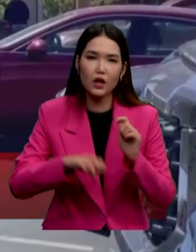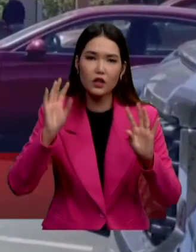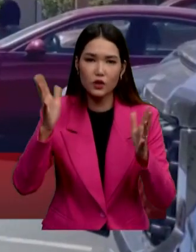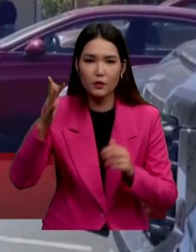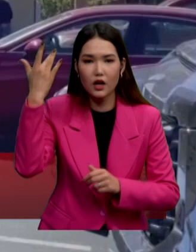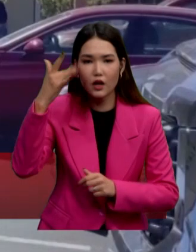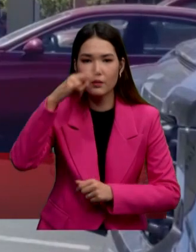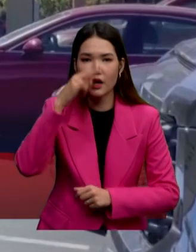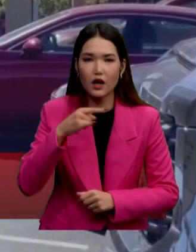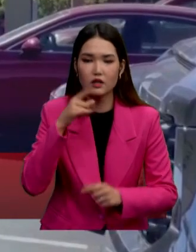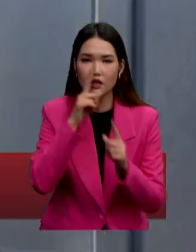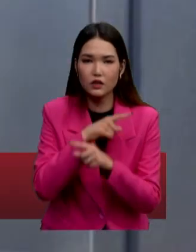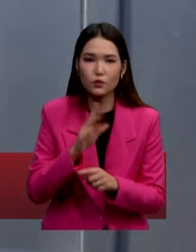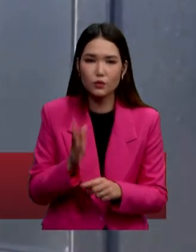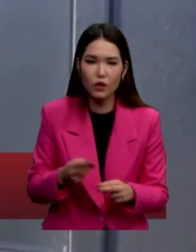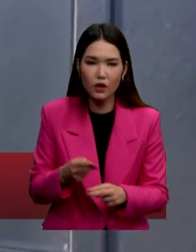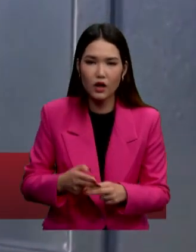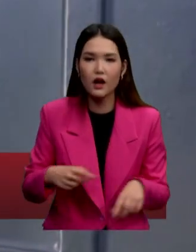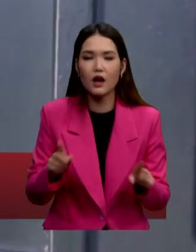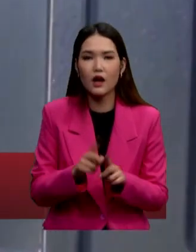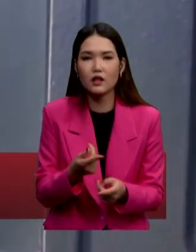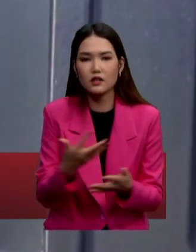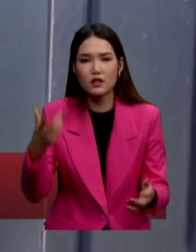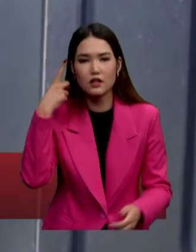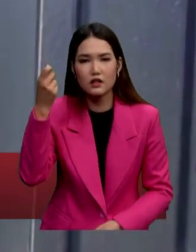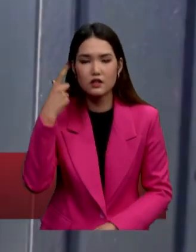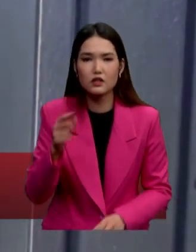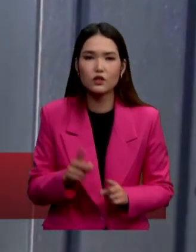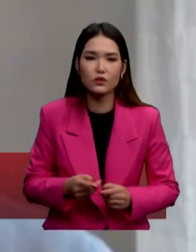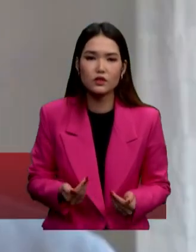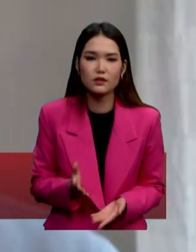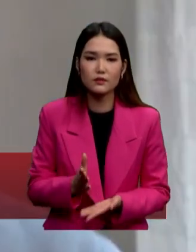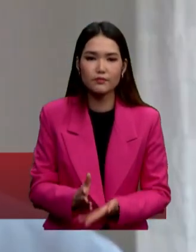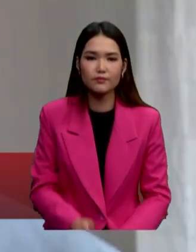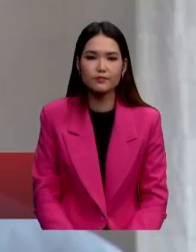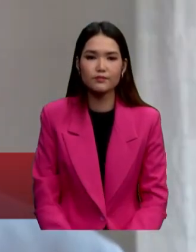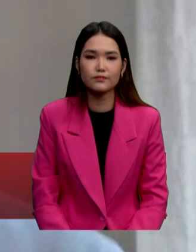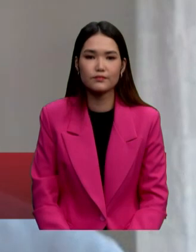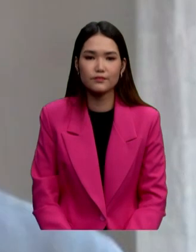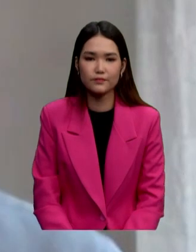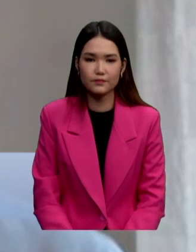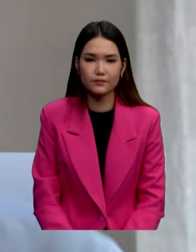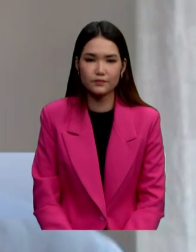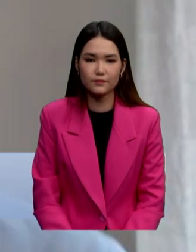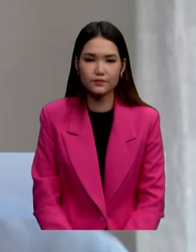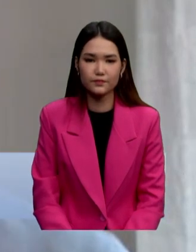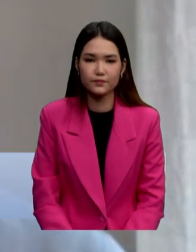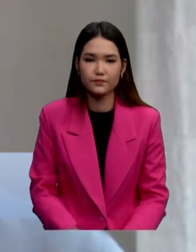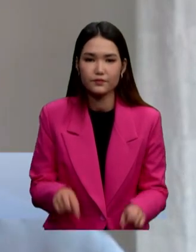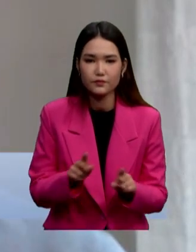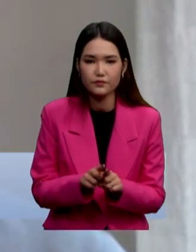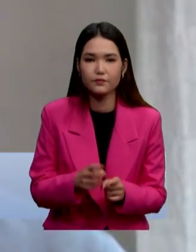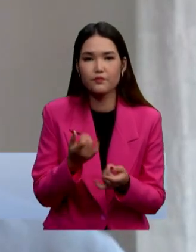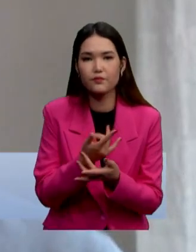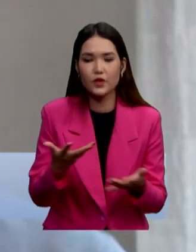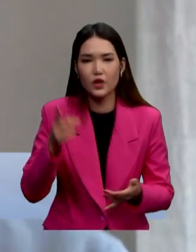Америке на Казахстан не будет. Однако некоторые сигналы опасений все же есть. Вот все-таки будет какой-то финансовый кризис, то у